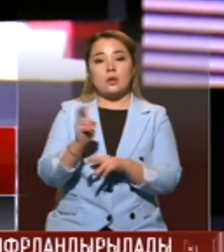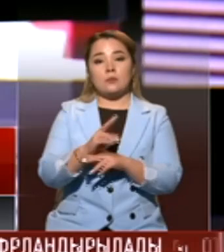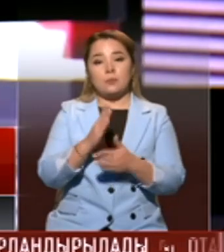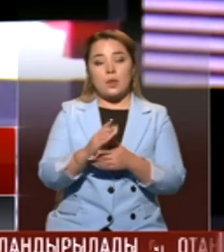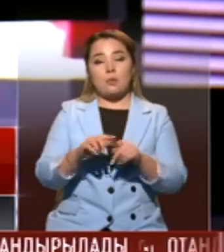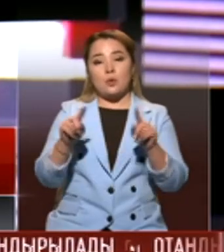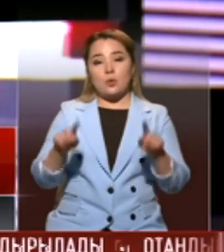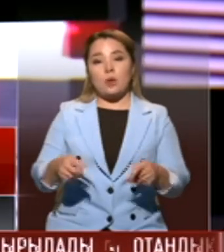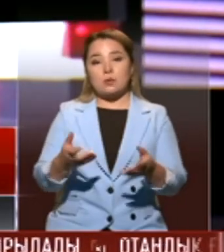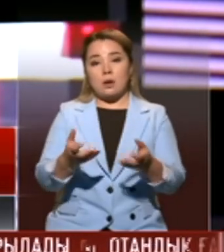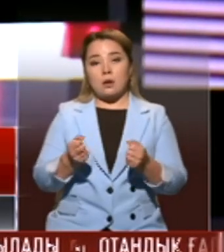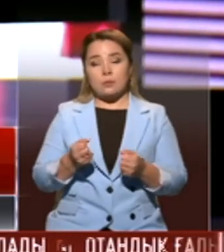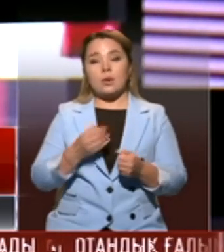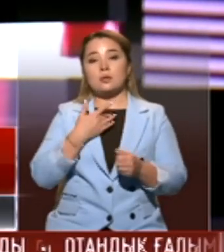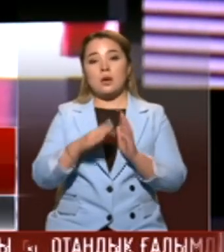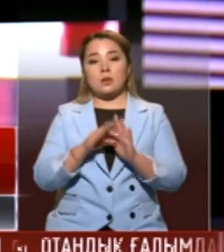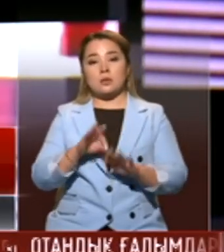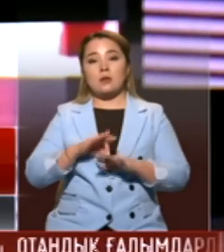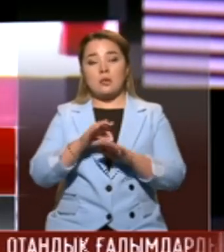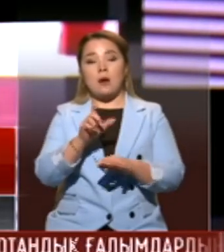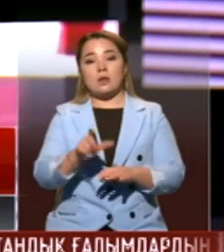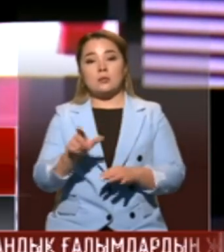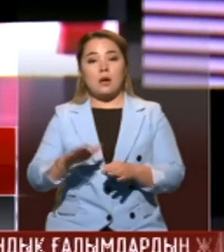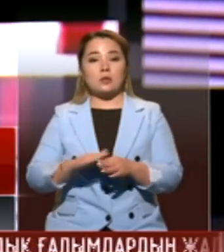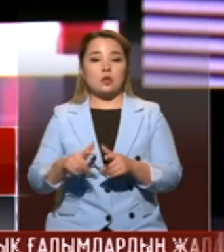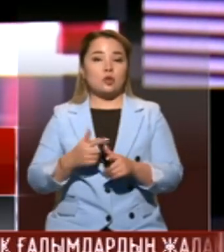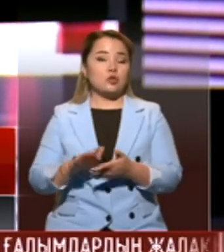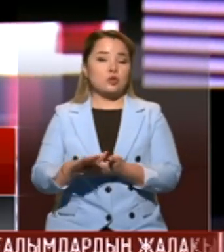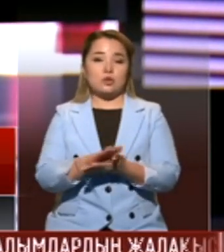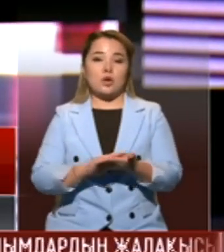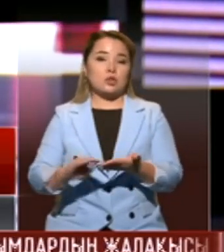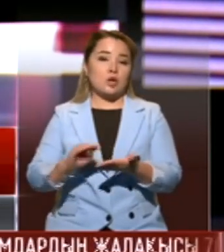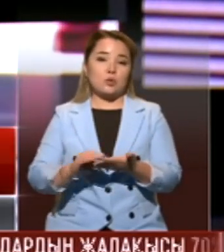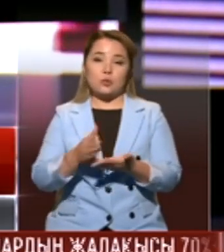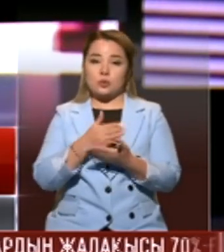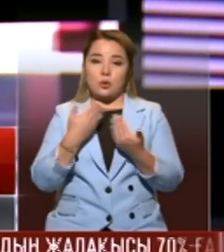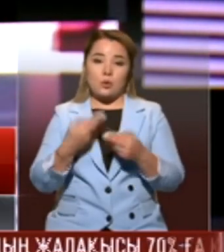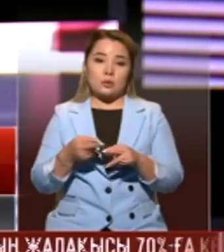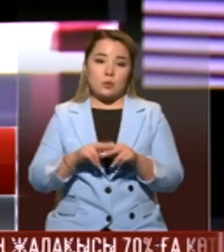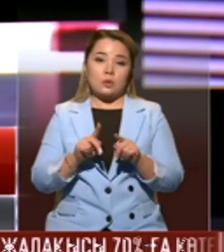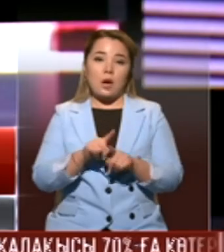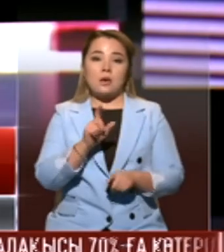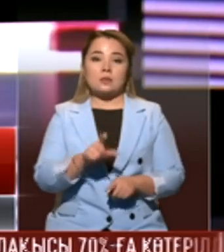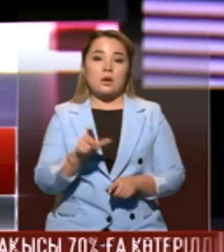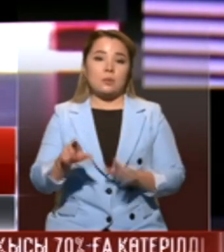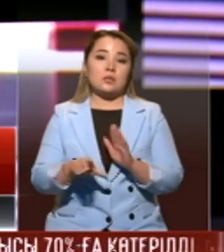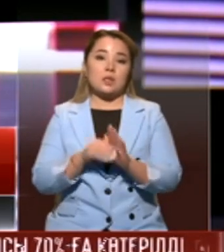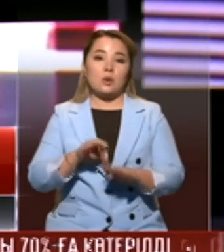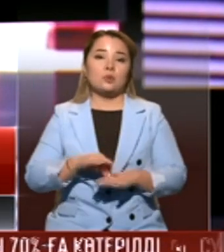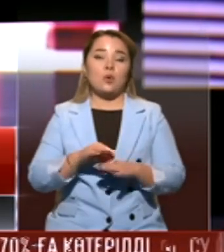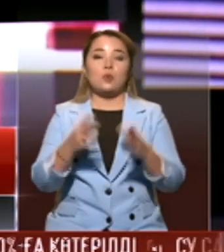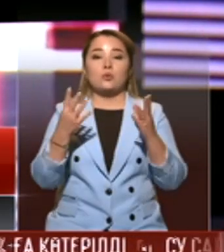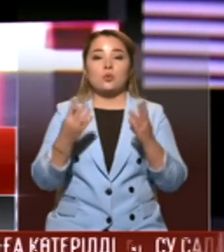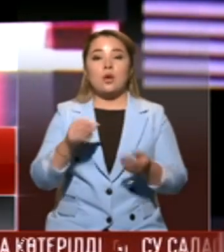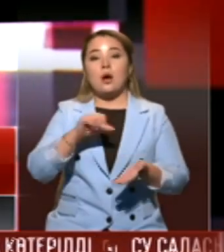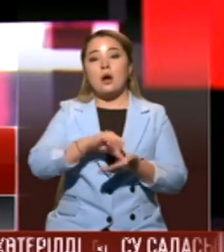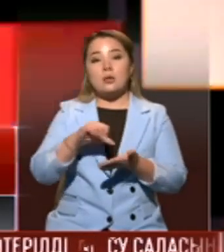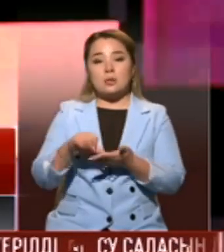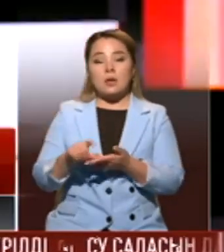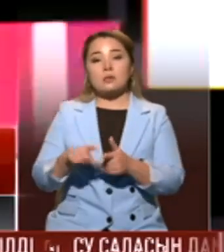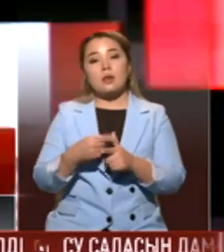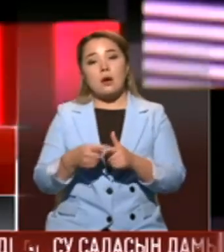яғни бюллетенін алады, дауыс береді, бірақ бюллетенде азаматтың аты жөні ештеңесі жазылмайды. Сол себептен азаматтың сайлау күнге қатысқанын